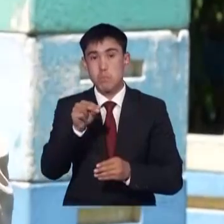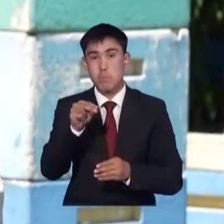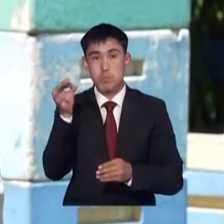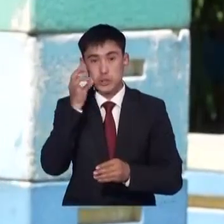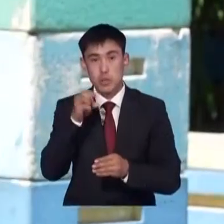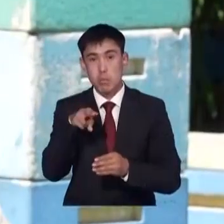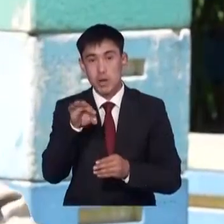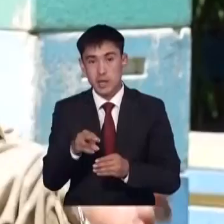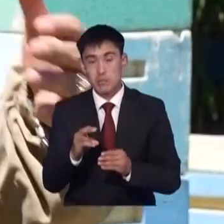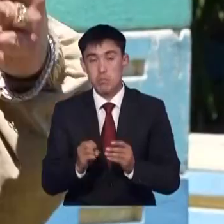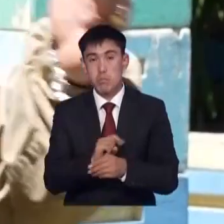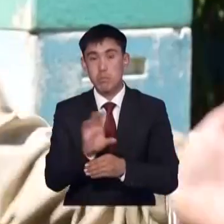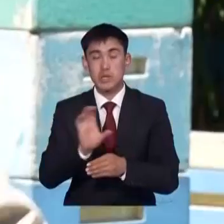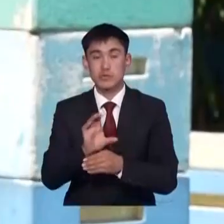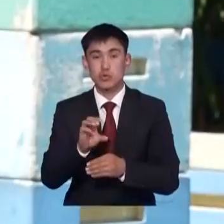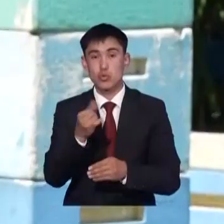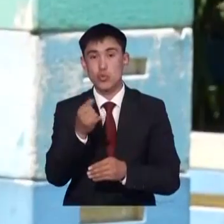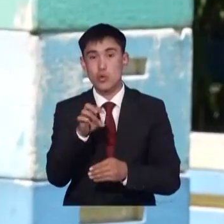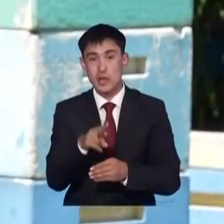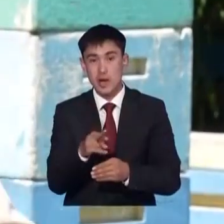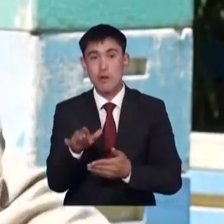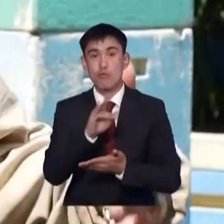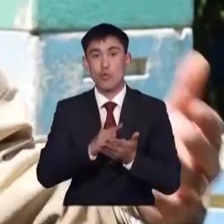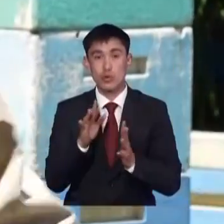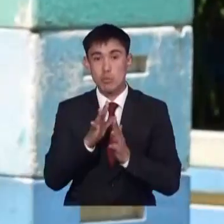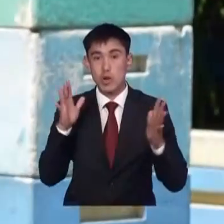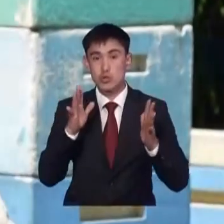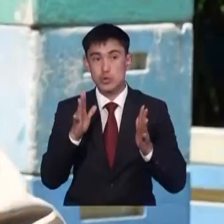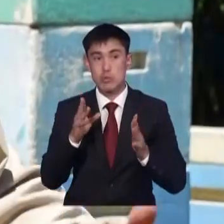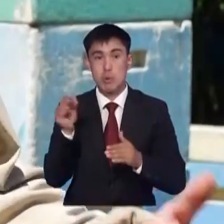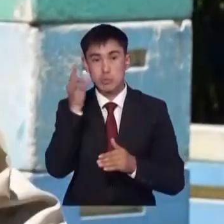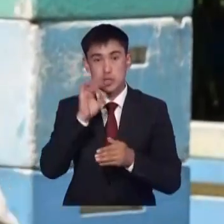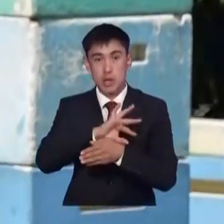произвожу улье плюс у нас в городе магазин большой по пчелоопыляемые